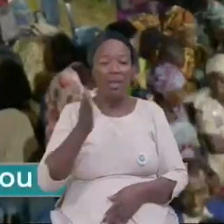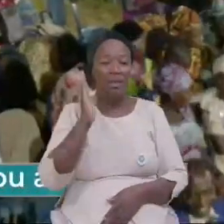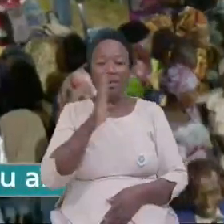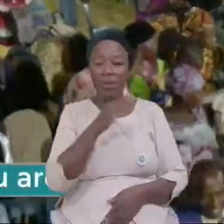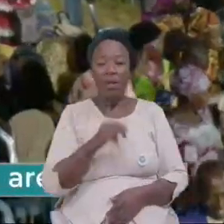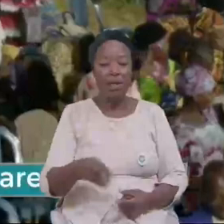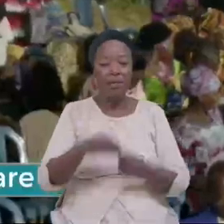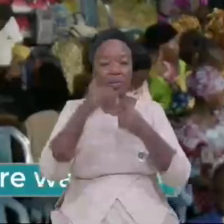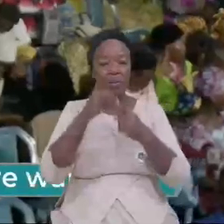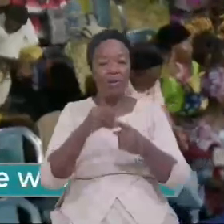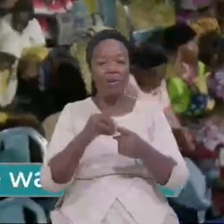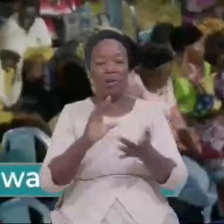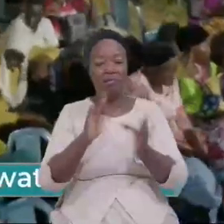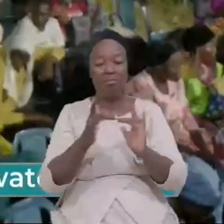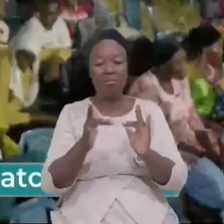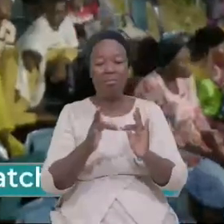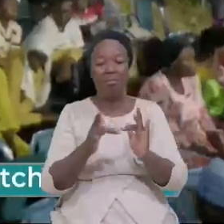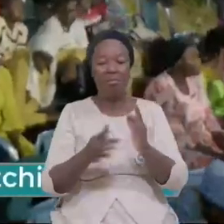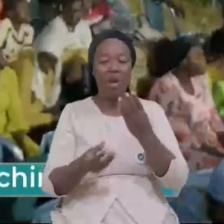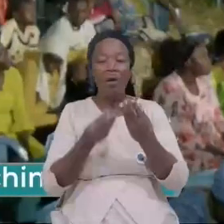il y aurait banquet spécial en ligne.